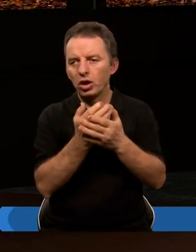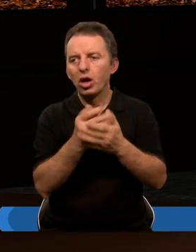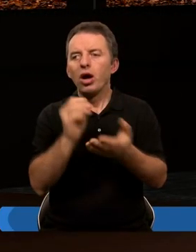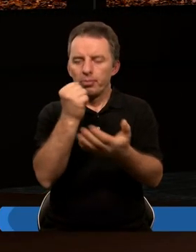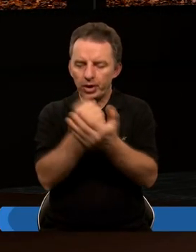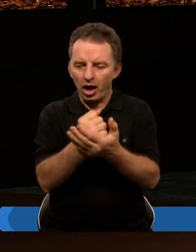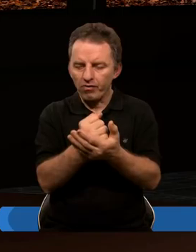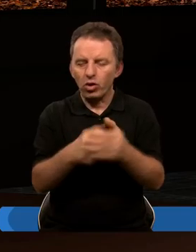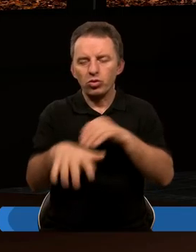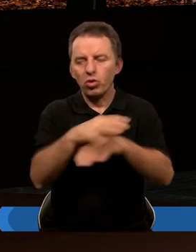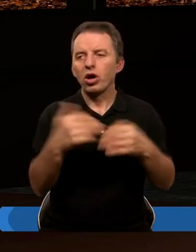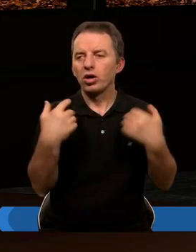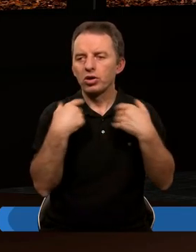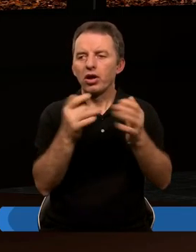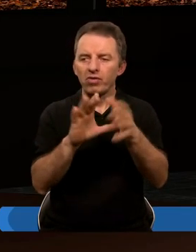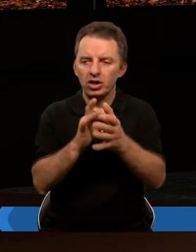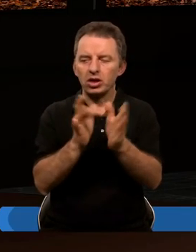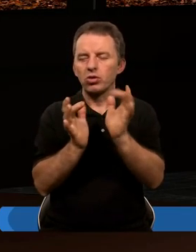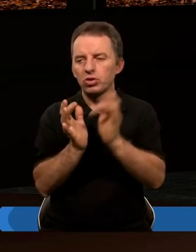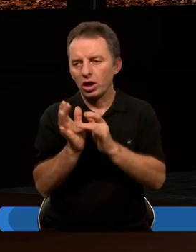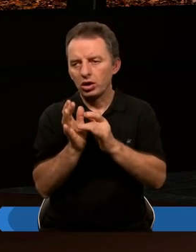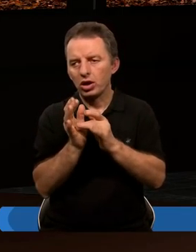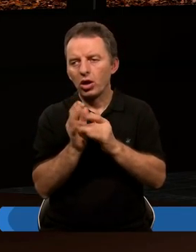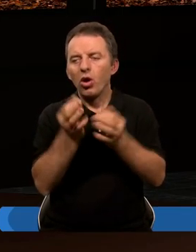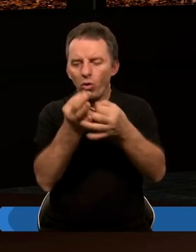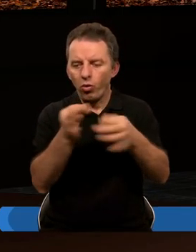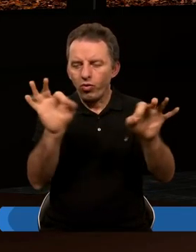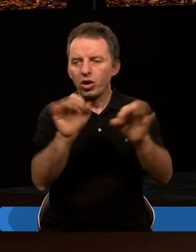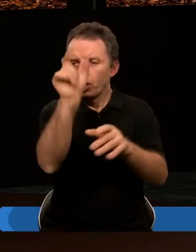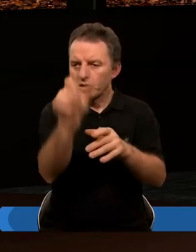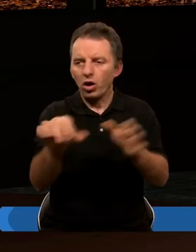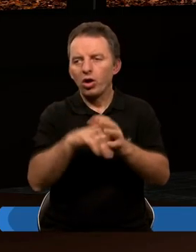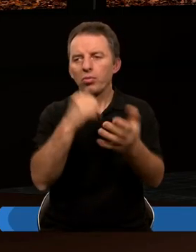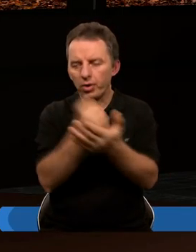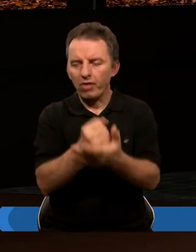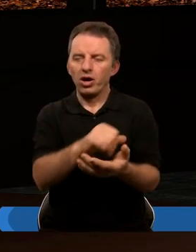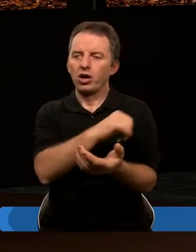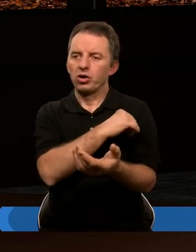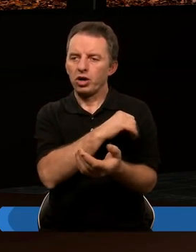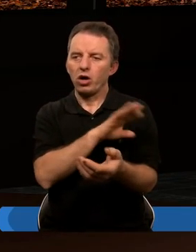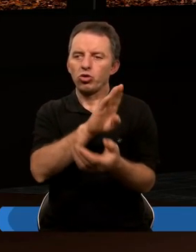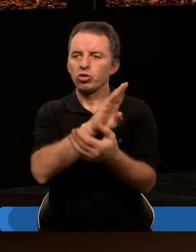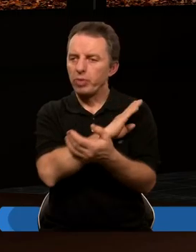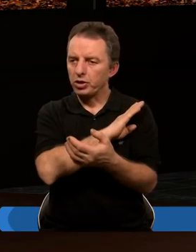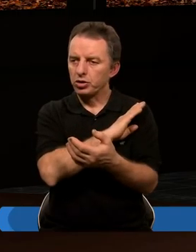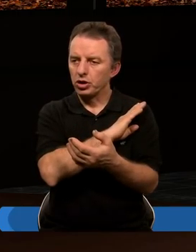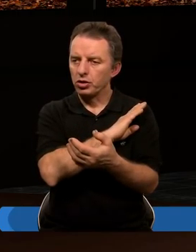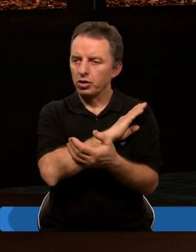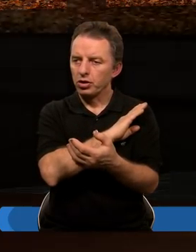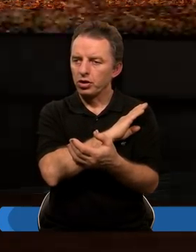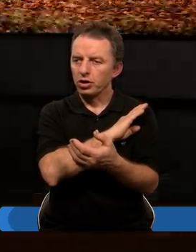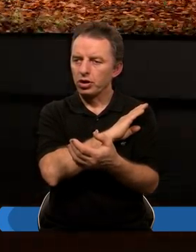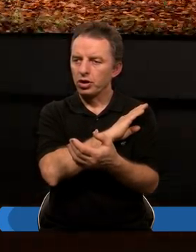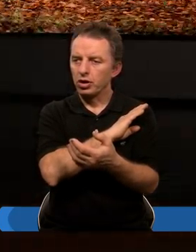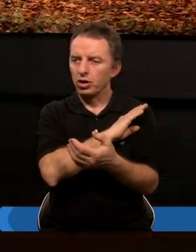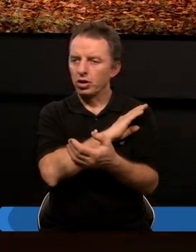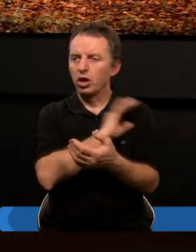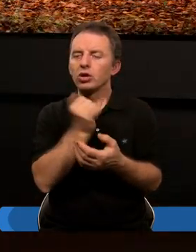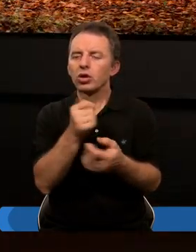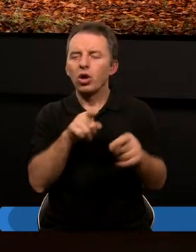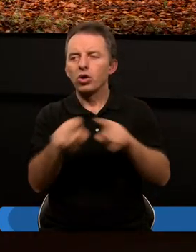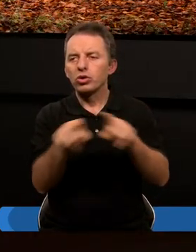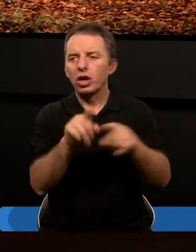Bo prawo ducha życia w Chrystusie Jezusie uwolniło cię od prawa grzechu i śmierci. Cóż to